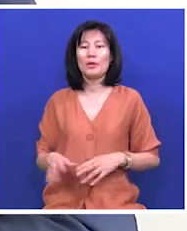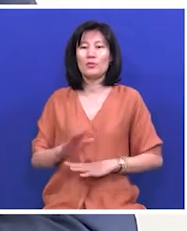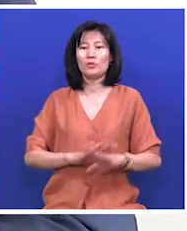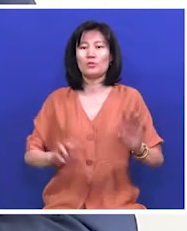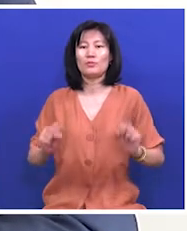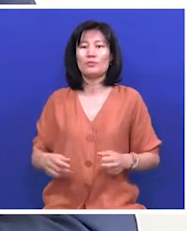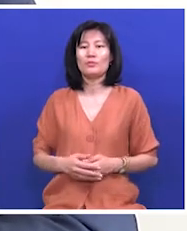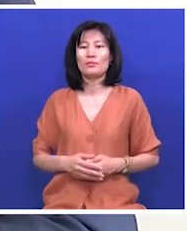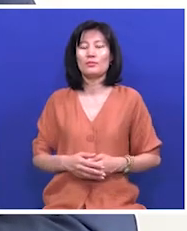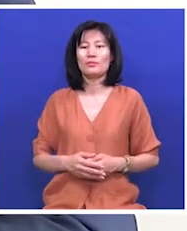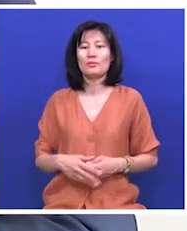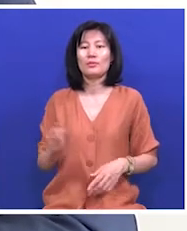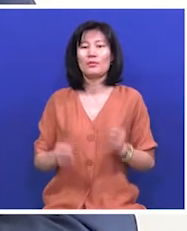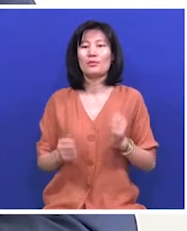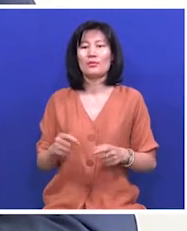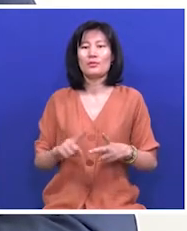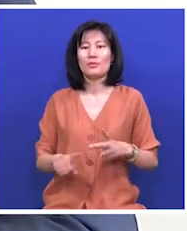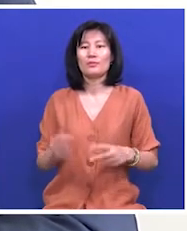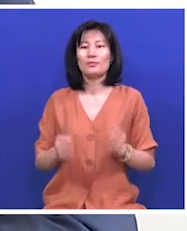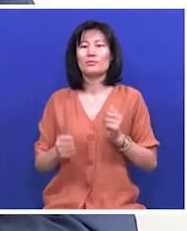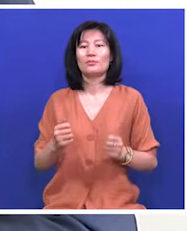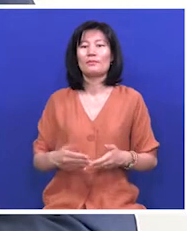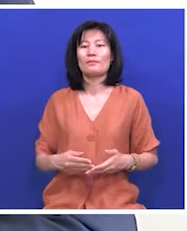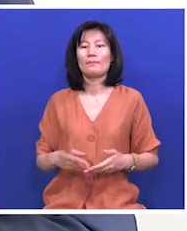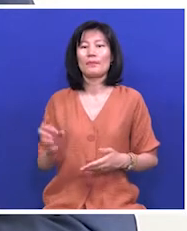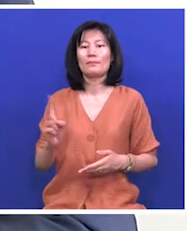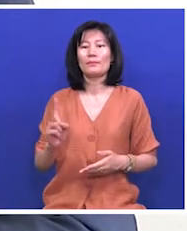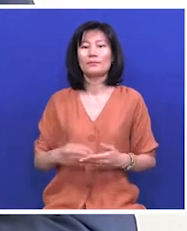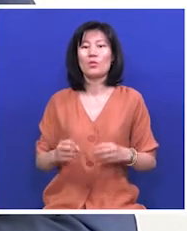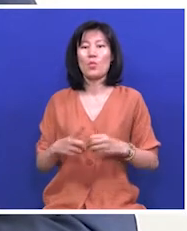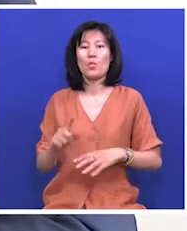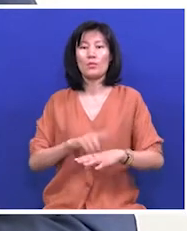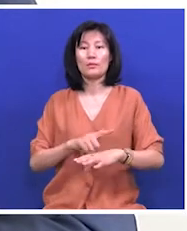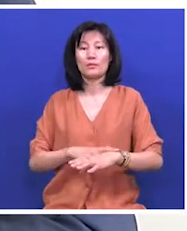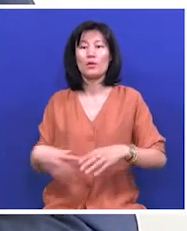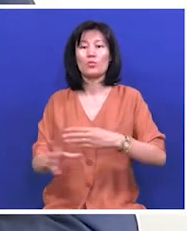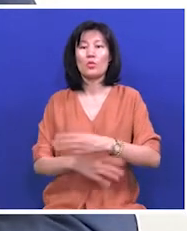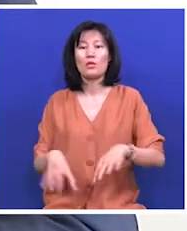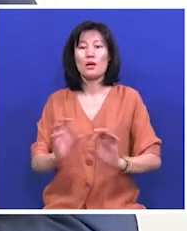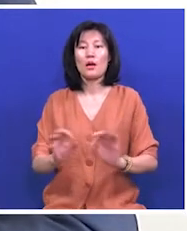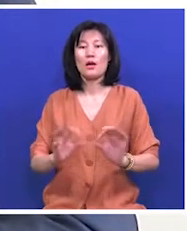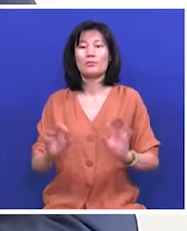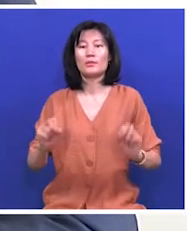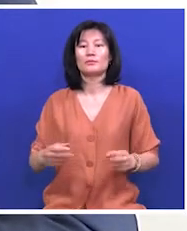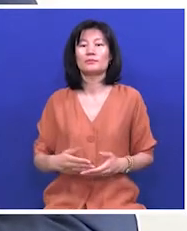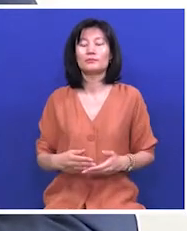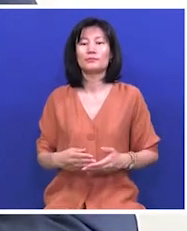ол жерде 6 адам, 2 көлік деп айтады мысалға. Біз сосын 12 сағаттың ішінде бізге толық ақпарат